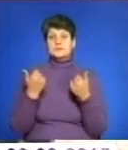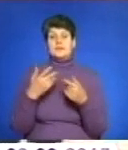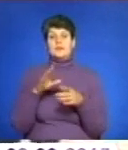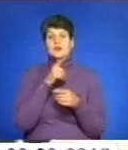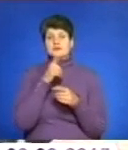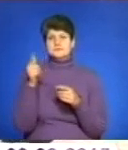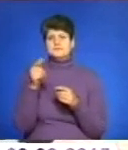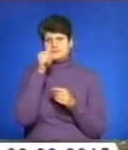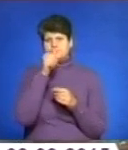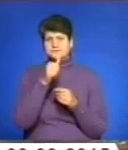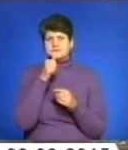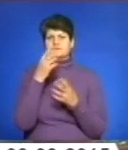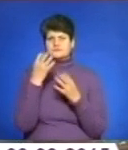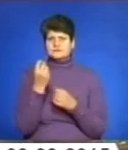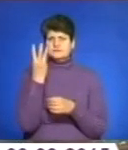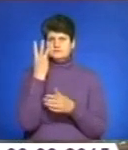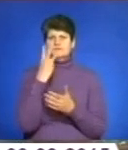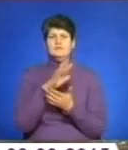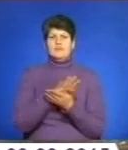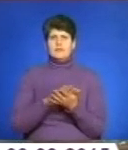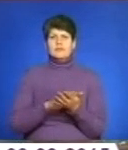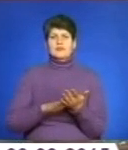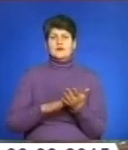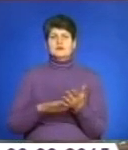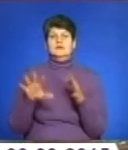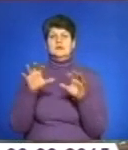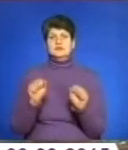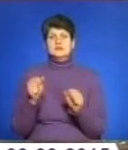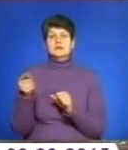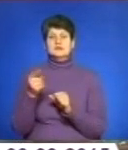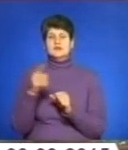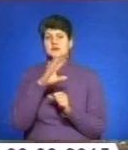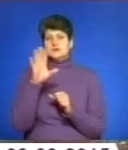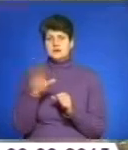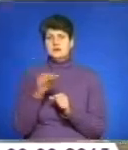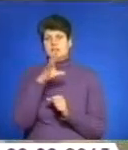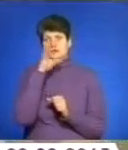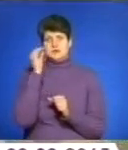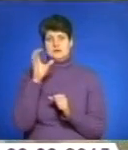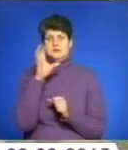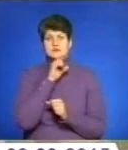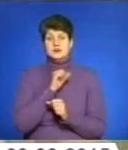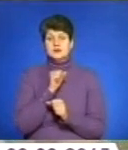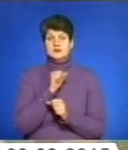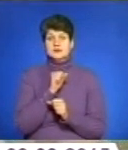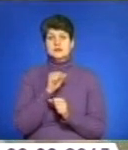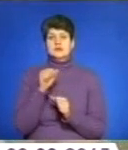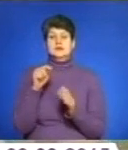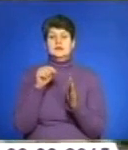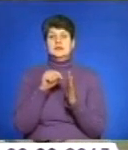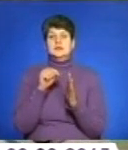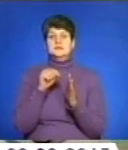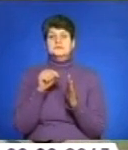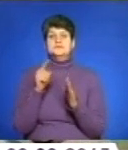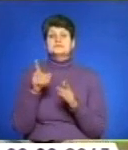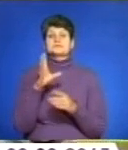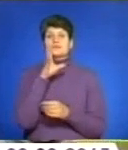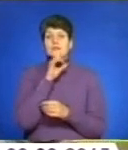надійшло ще 3 заяви від автовласників з Тернополя. Усі автівки зникли вночі. Характер злочину був пов'язаний з тим,